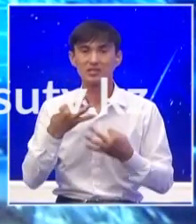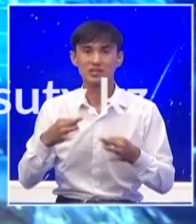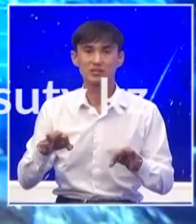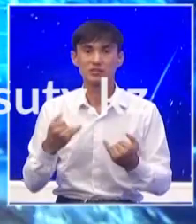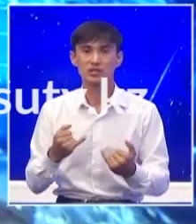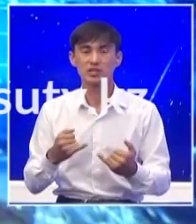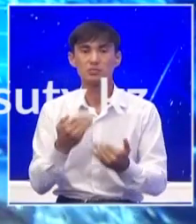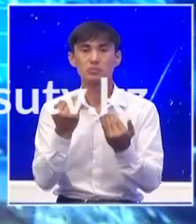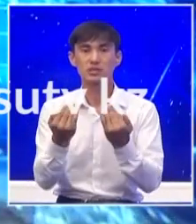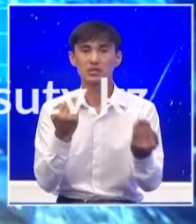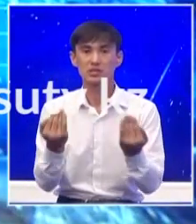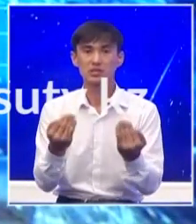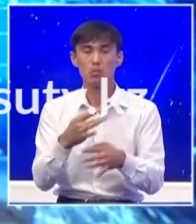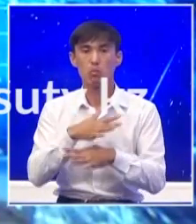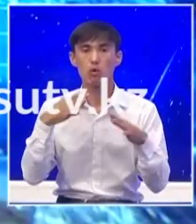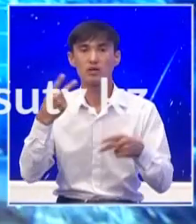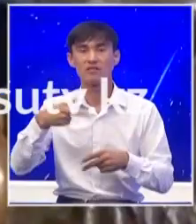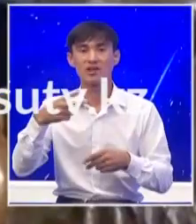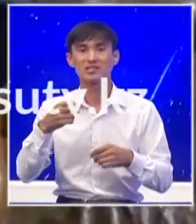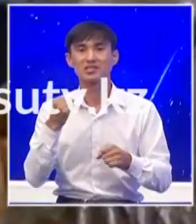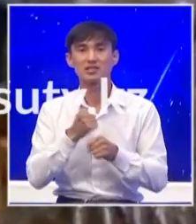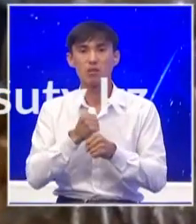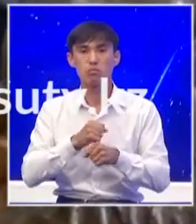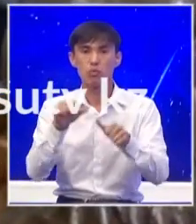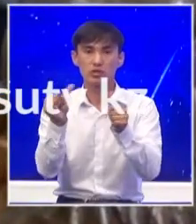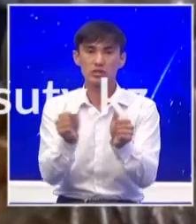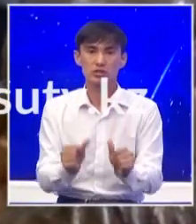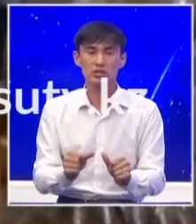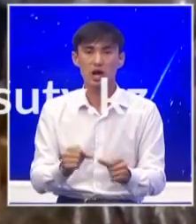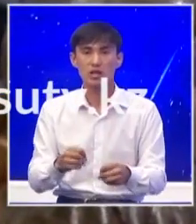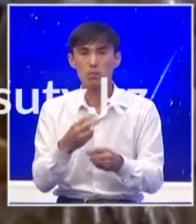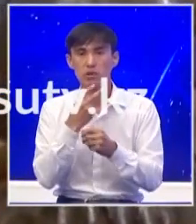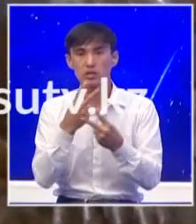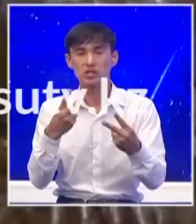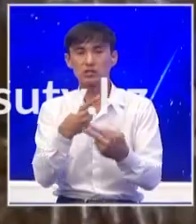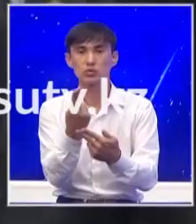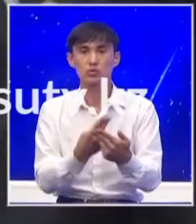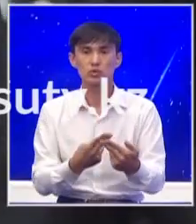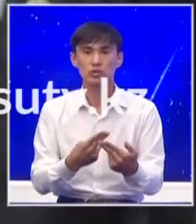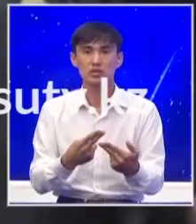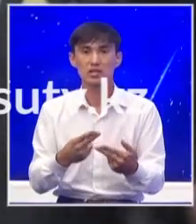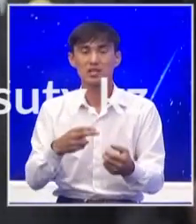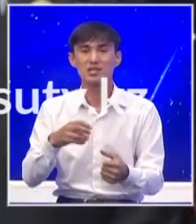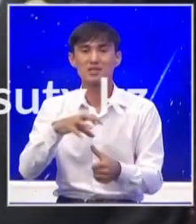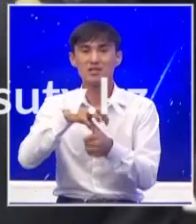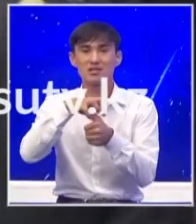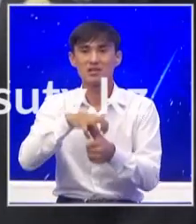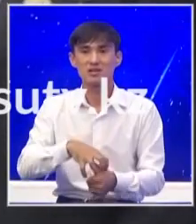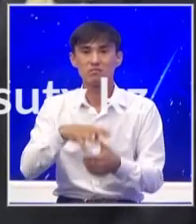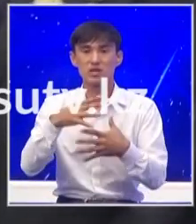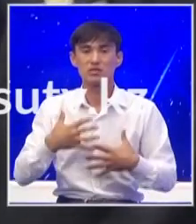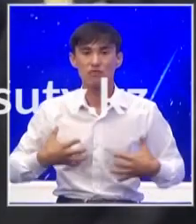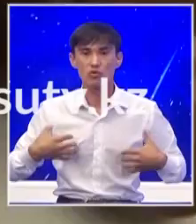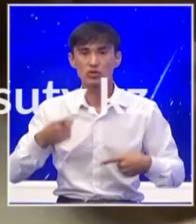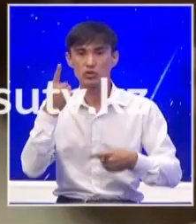экспозиции представлены более 20 работ, отображающих последствия взрывов. Среди них скульптуры «Ядерный гриб на животных», «Слезы